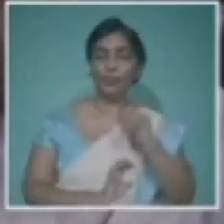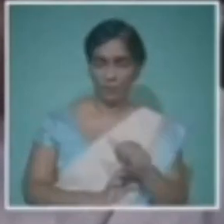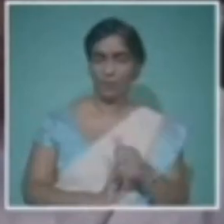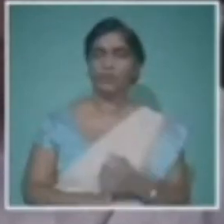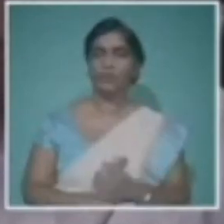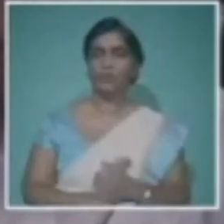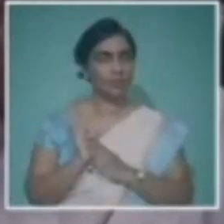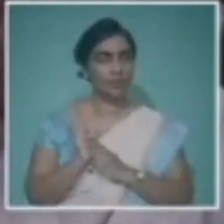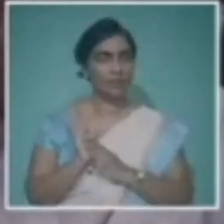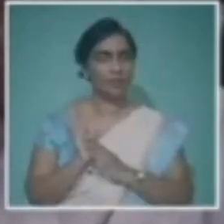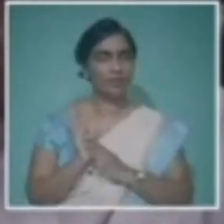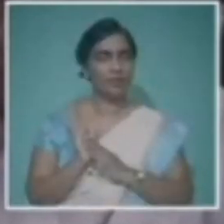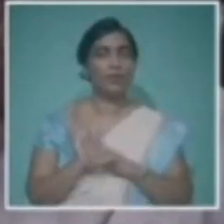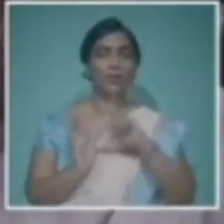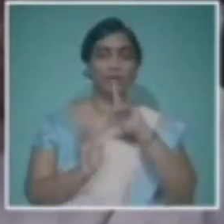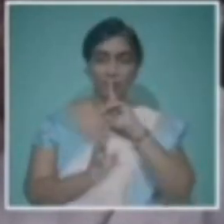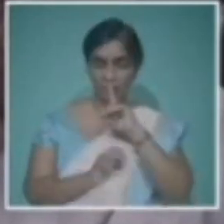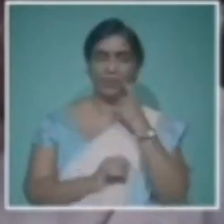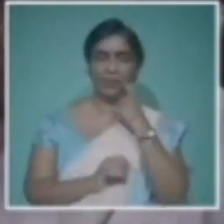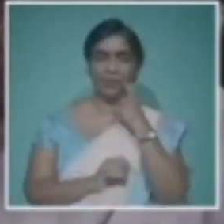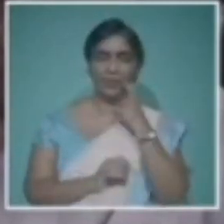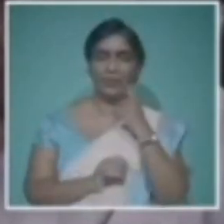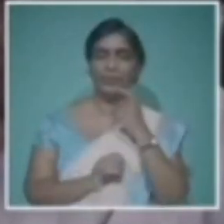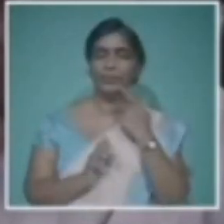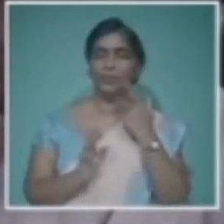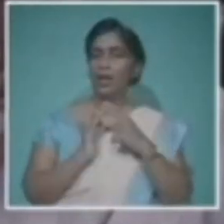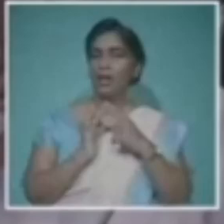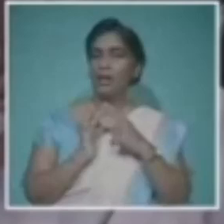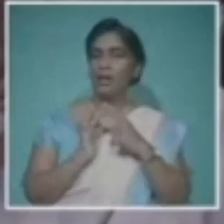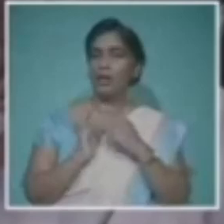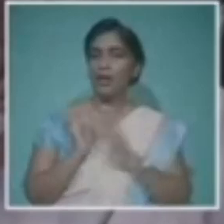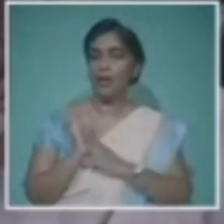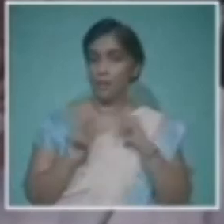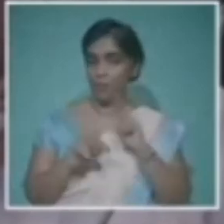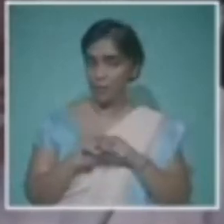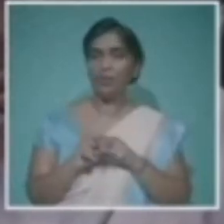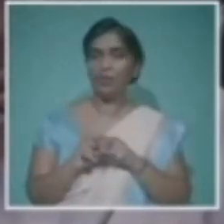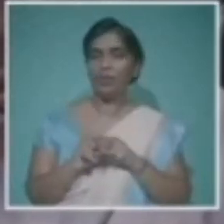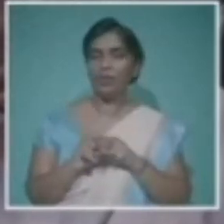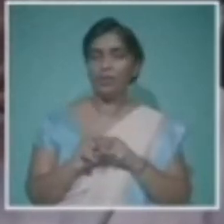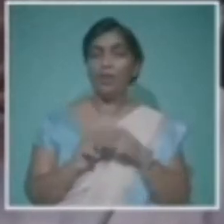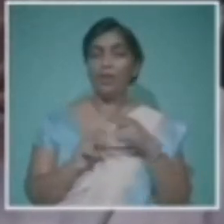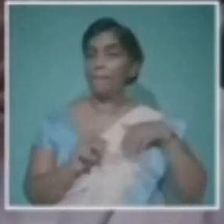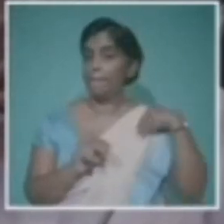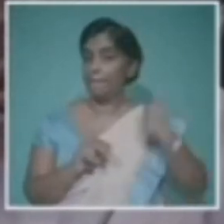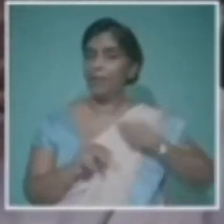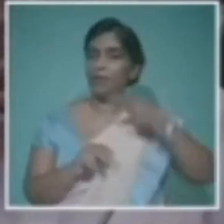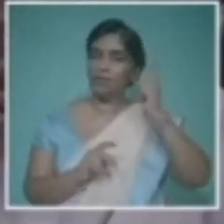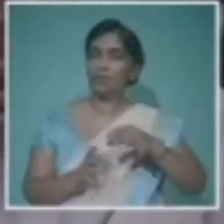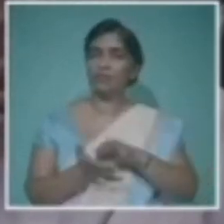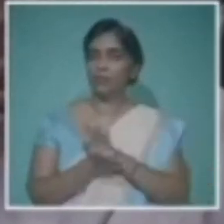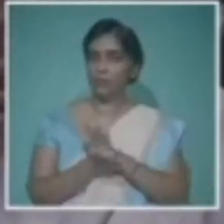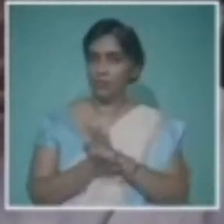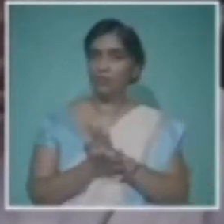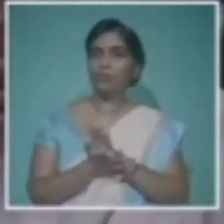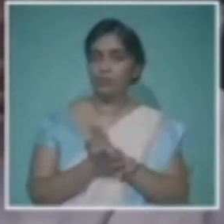වශයෙන් අගමැතිතුමා ප්‍රකාශයක් කළා ජාත්‍යන්තර මූල්‍ය අරමුදල මූලික එකඟතාවයකට